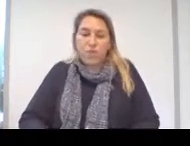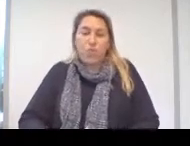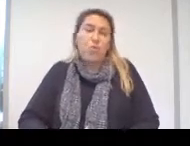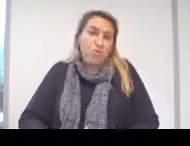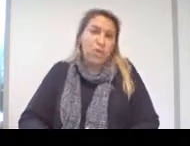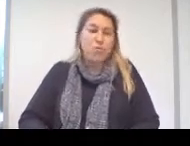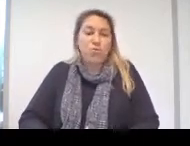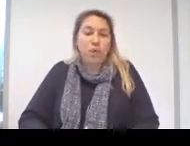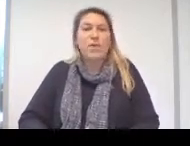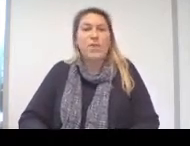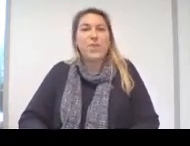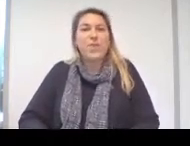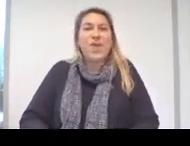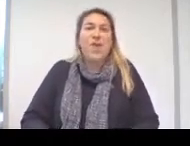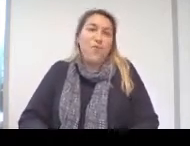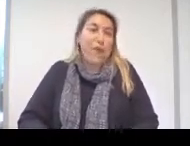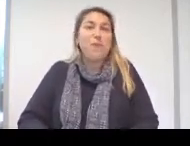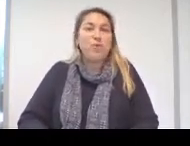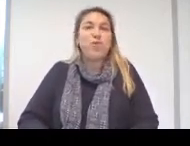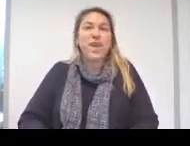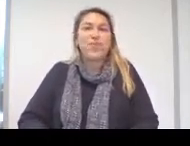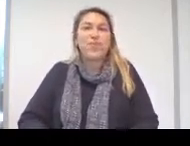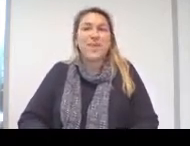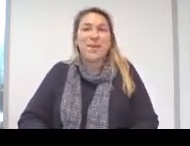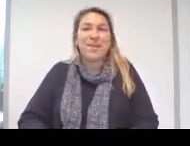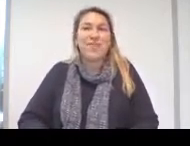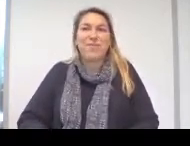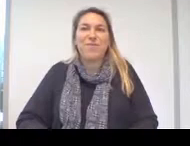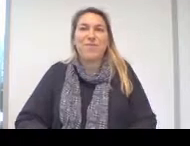améliorer nos sessions merci, de formation. Au revoir. Voilà, bonne journée